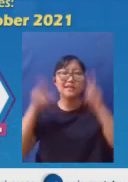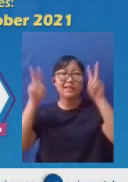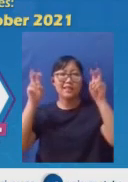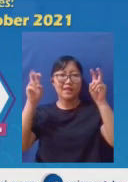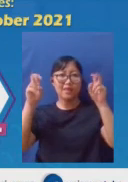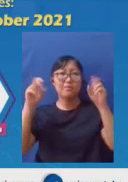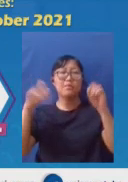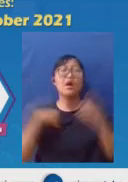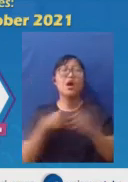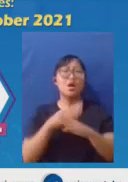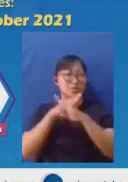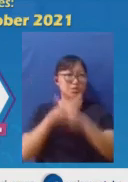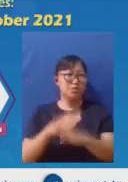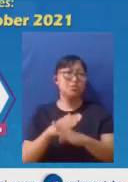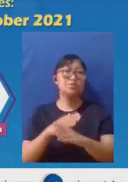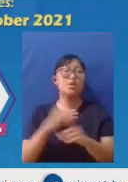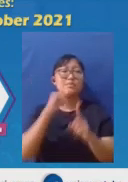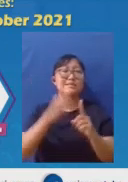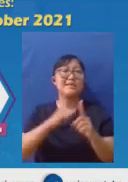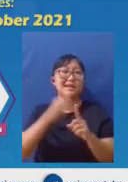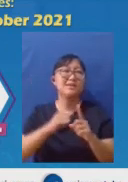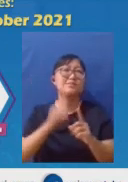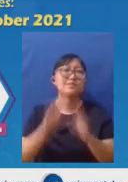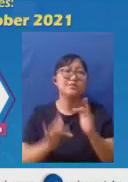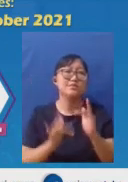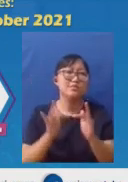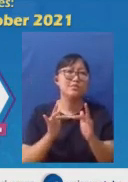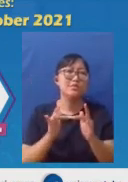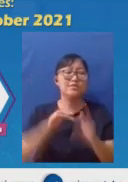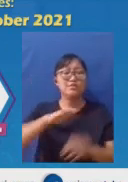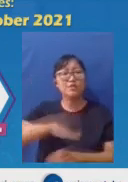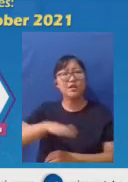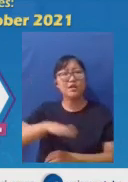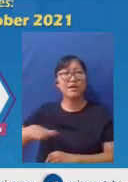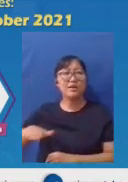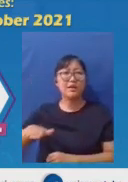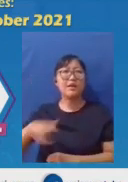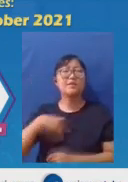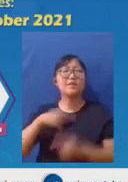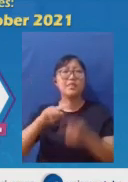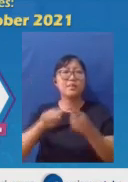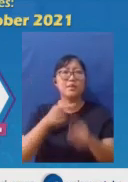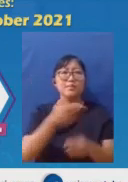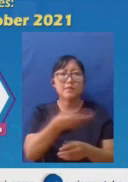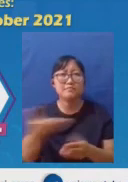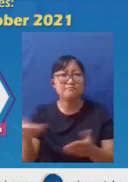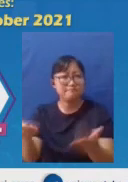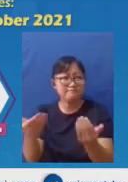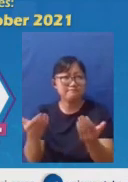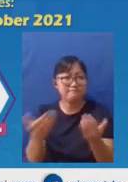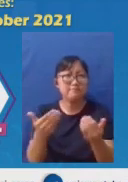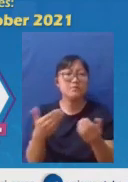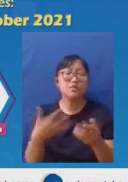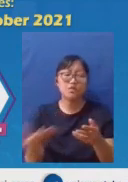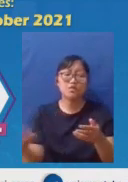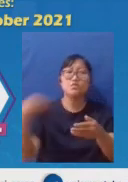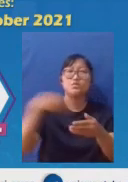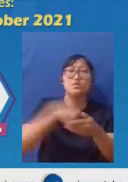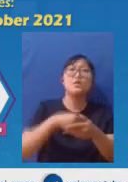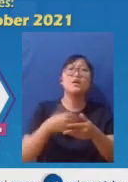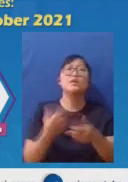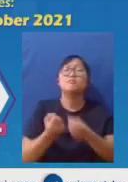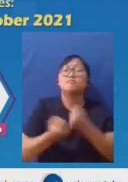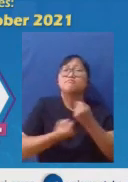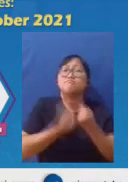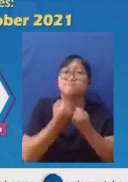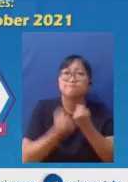dan diharapkan dalam hal ini teman-teman berkontribusi untuk memberikan sumbangsinya nih,